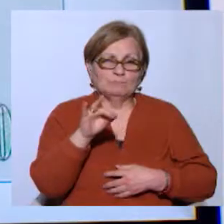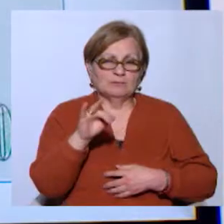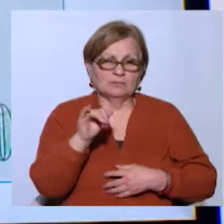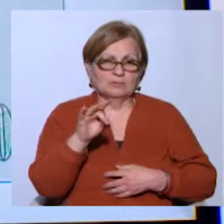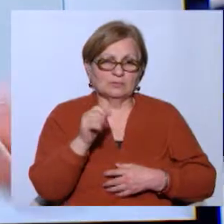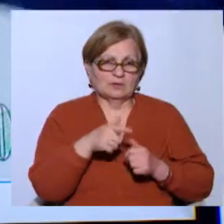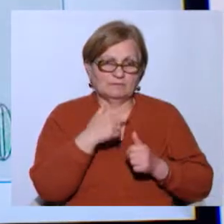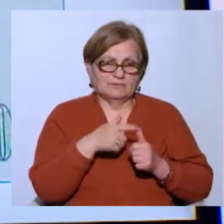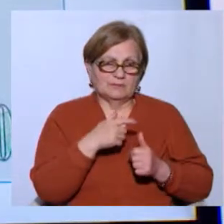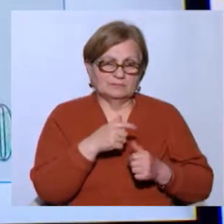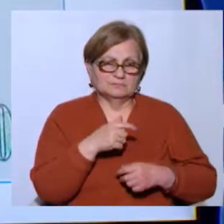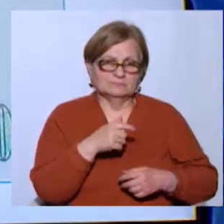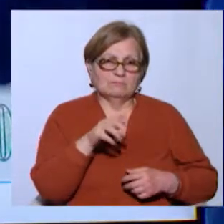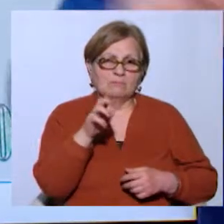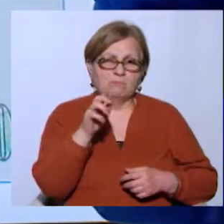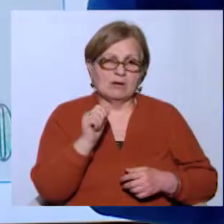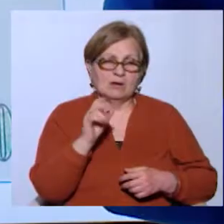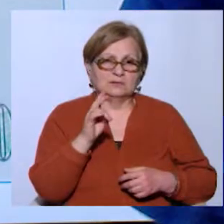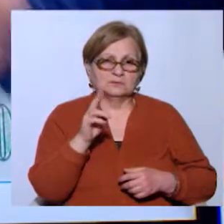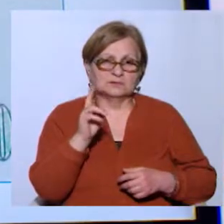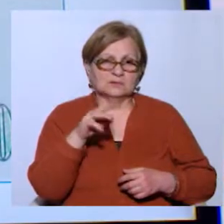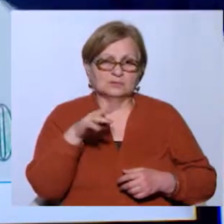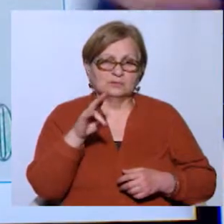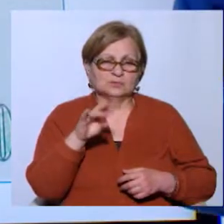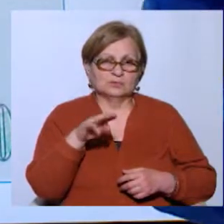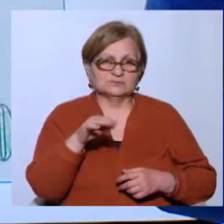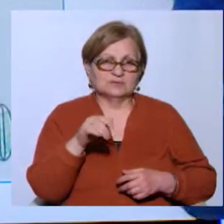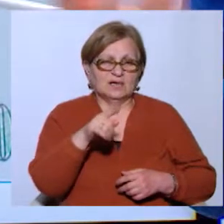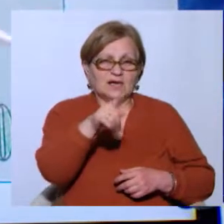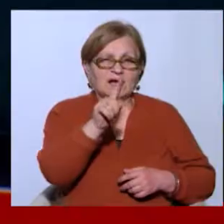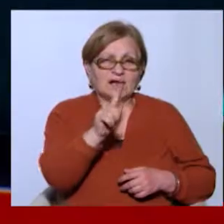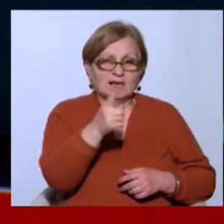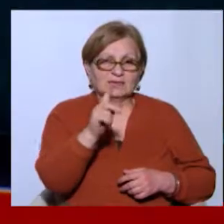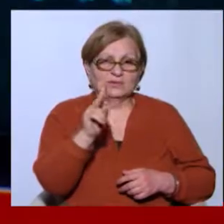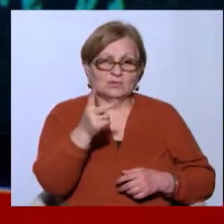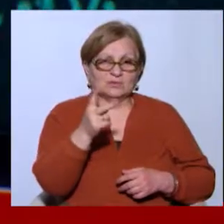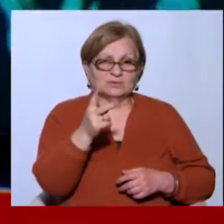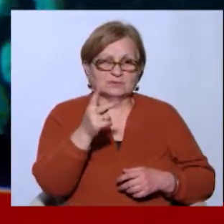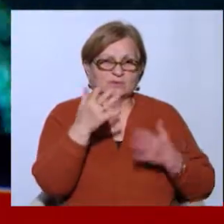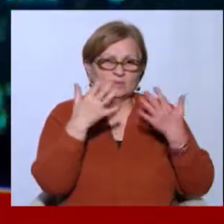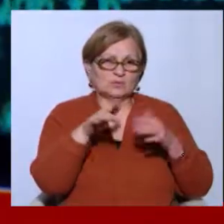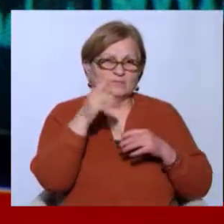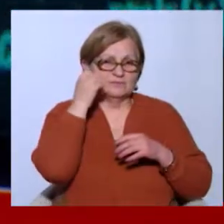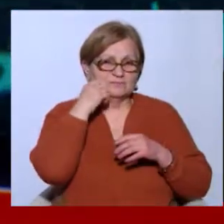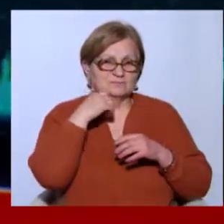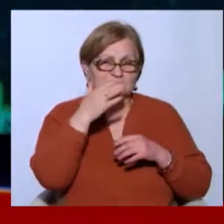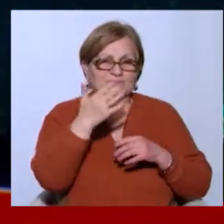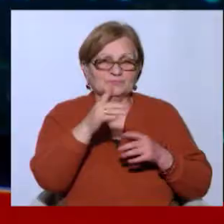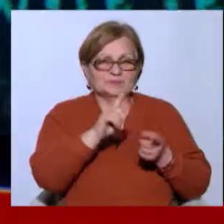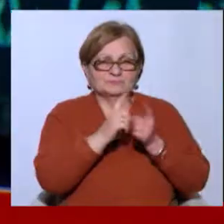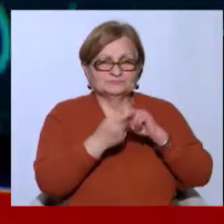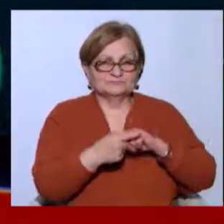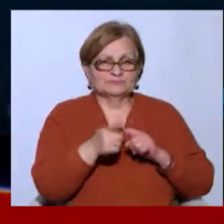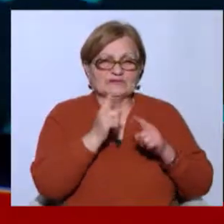ეძახიან. ერთლარიანები და ორლარიანები, აი ასე გამოიყურებოდა, მაგრამ ახლა მას ვეღარ შეხვდებით. უკვე მონეტები